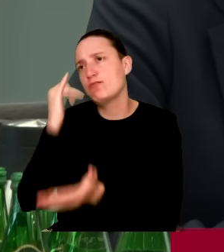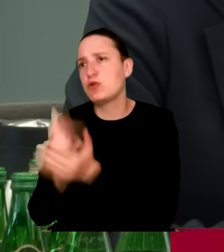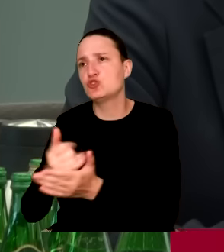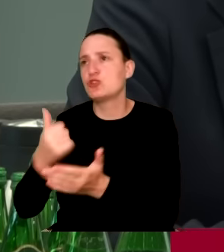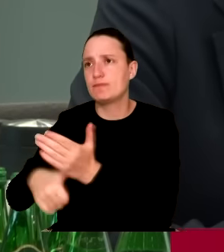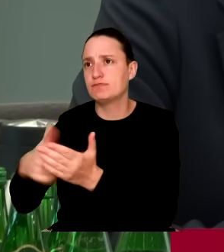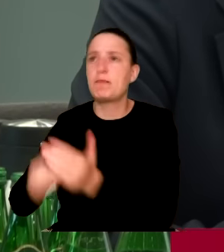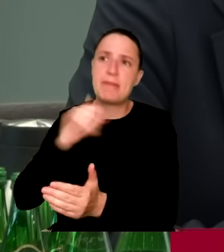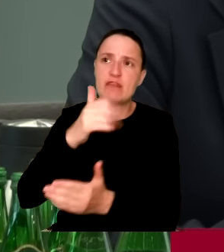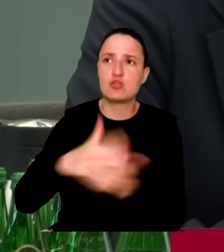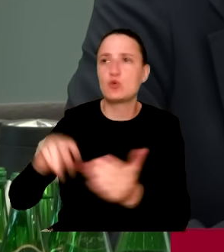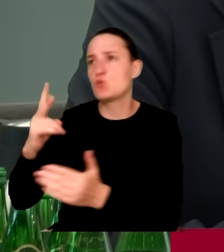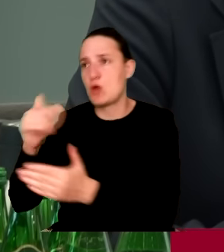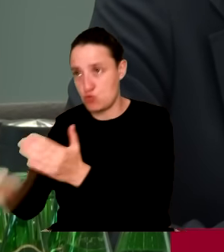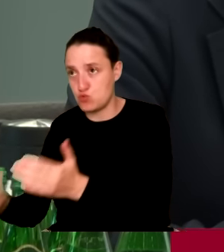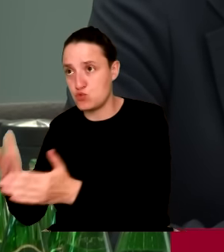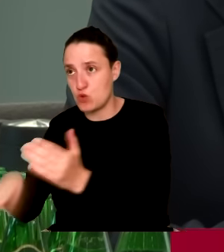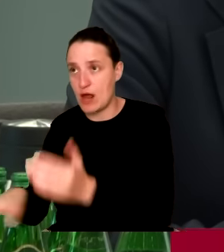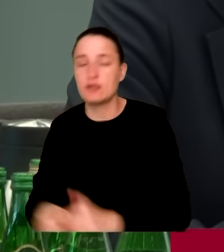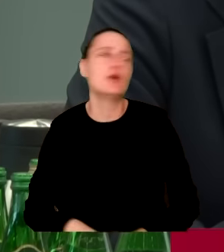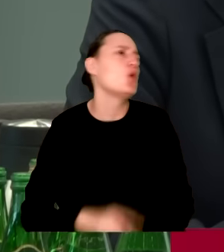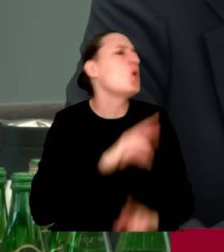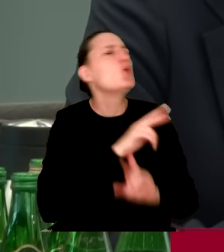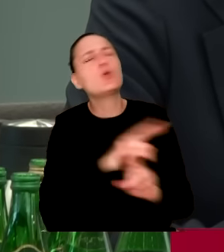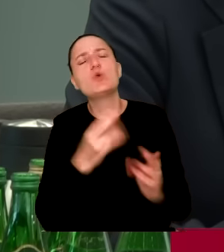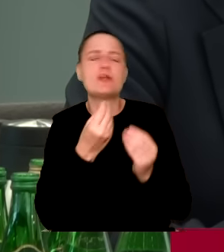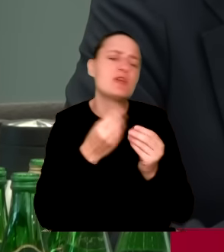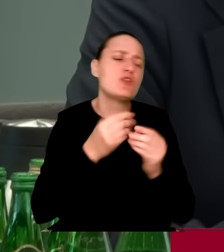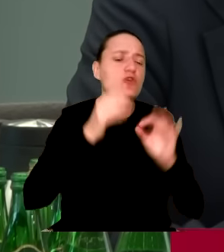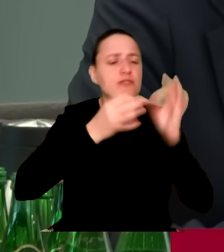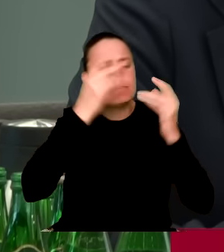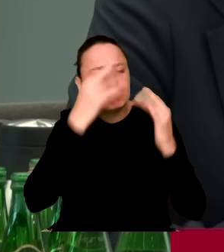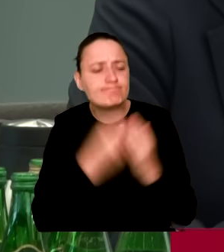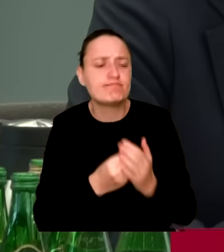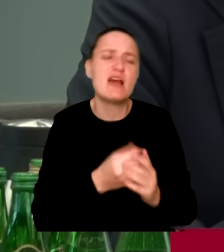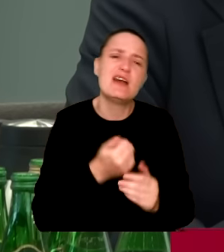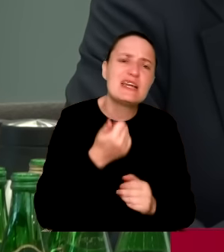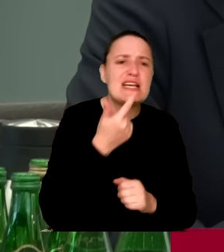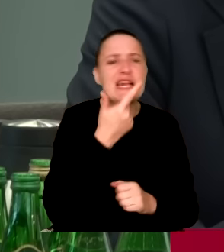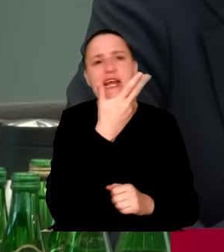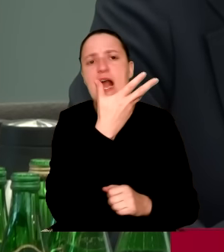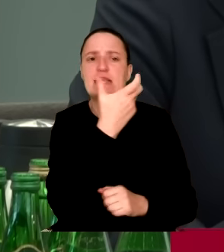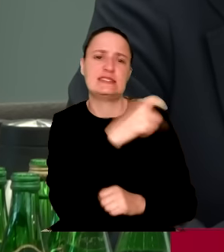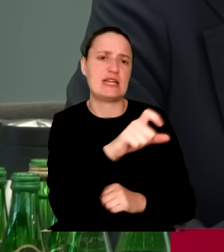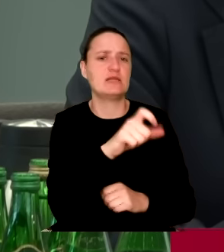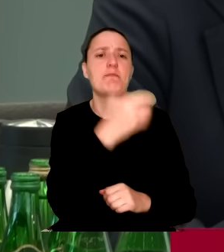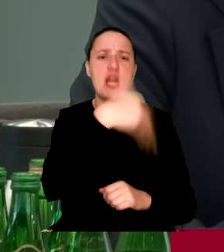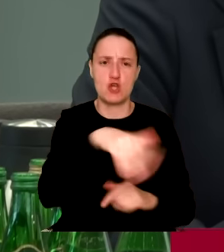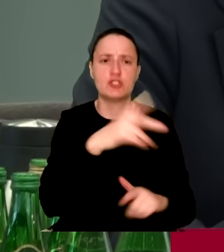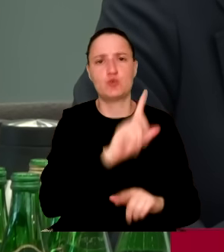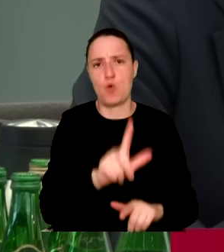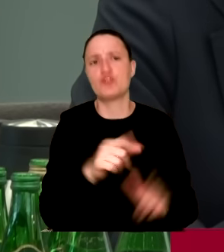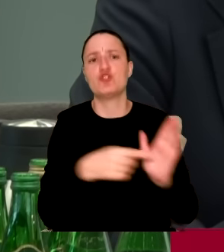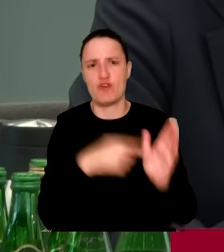tury różne różne kwoty były szacowane kilkaset milionów złotych takie kwoty do mnie dochodziły